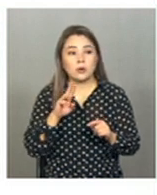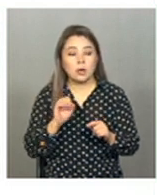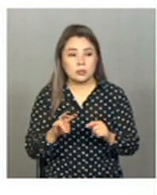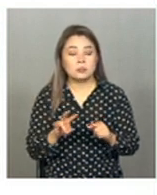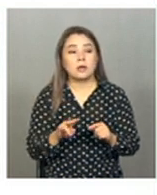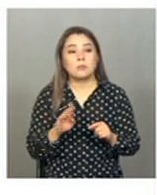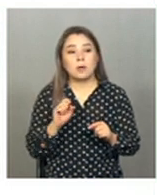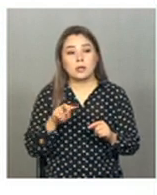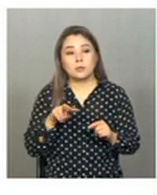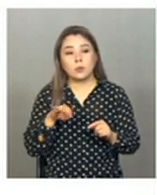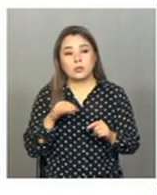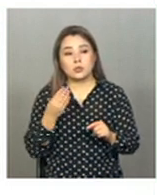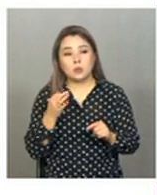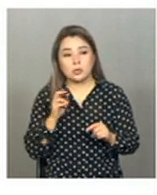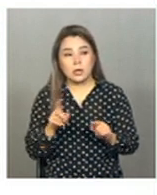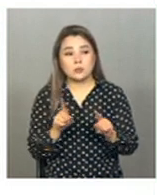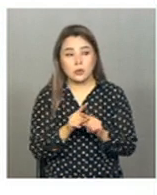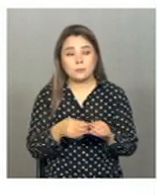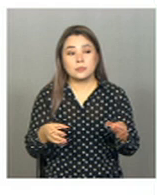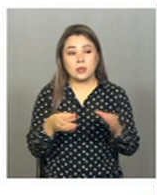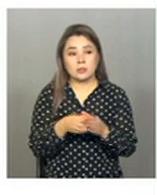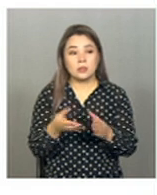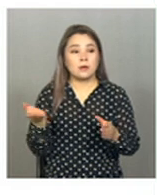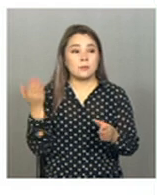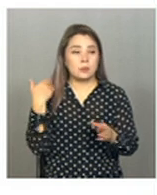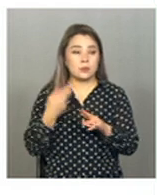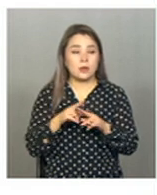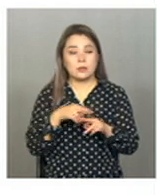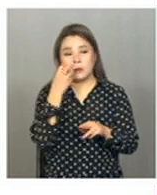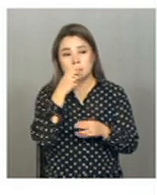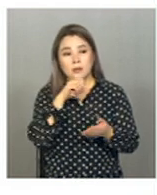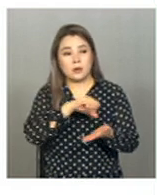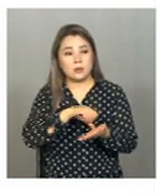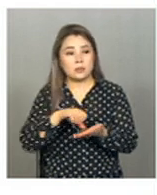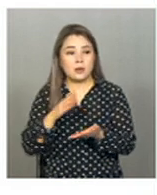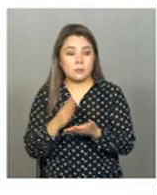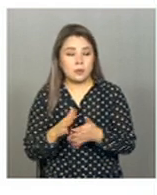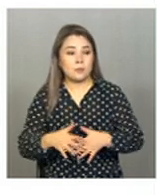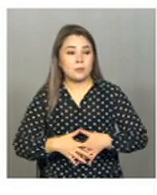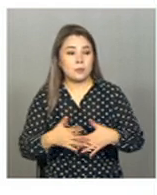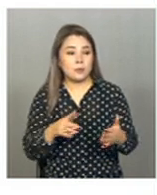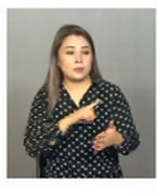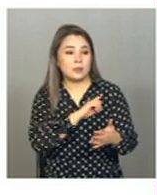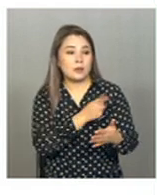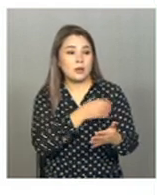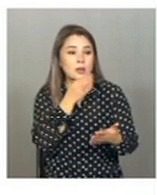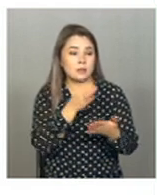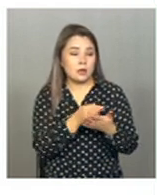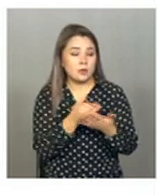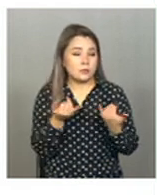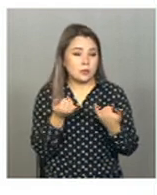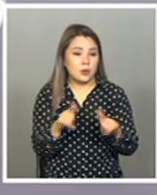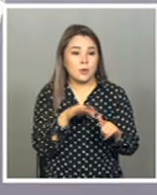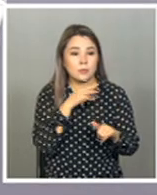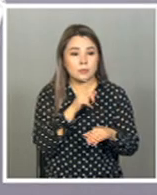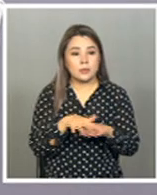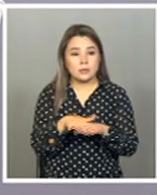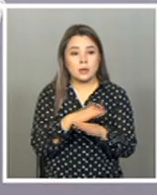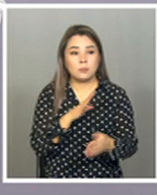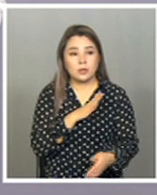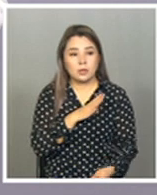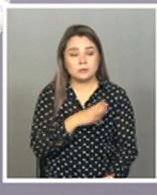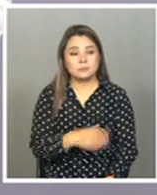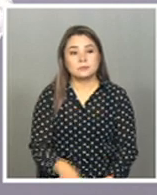секілді балуандарымыз да циркте өнер көрсетіп, алапат күштермен талайды таңдай қақтырған.